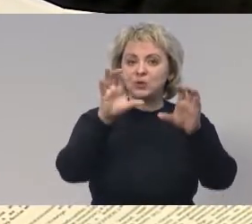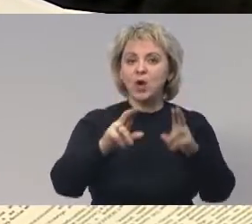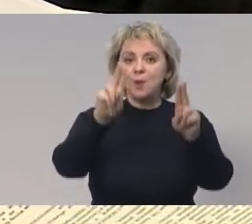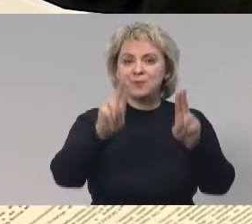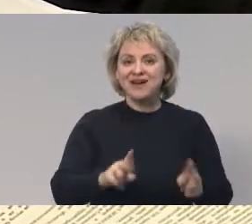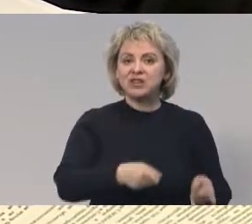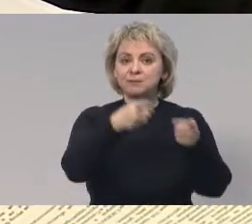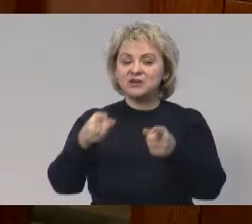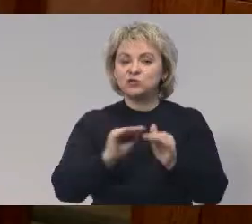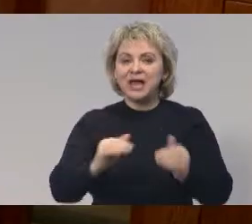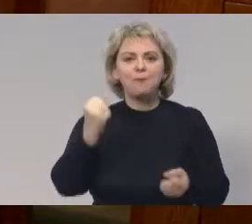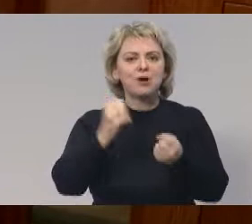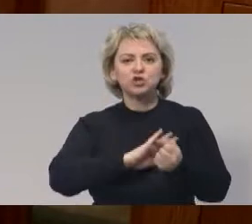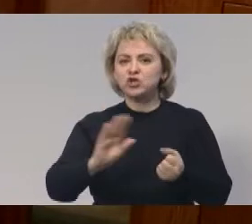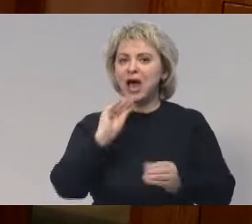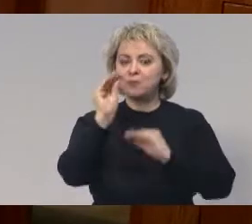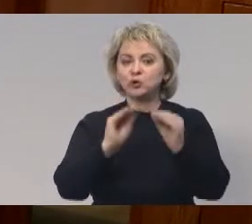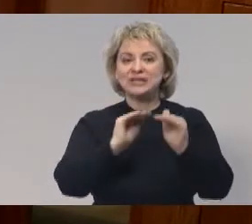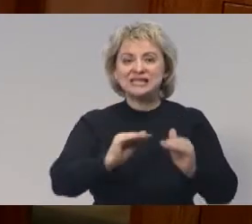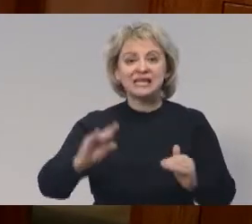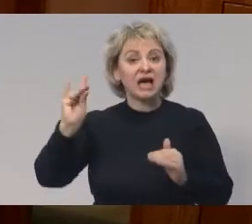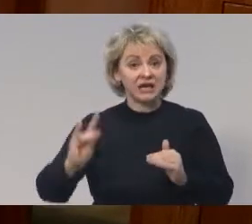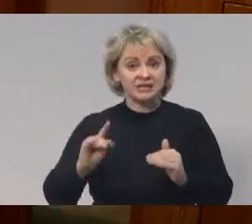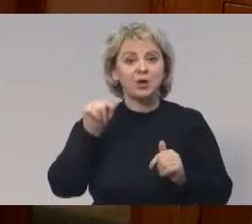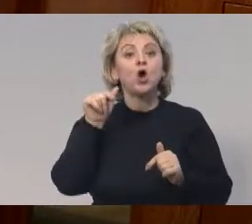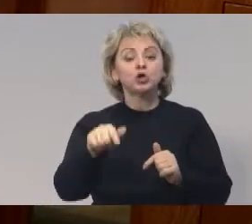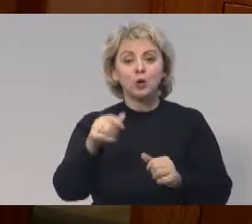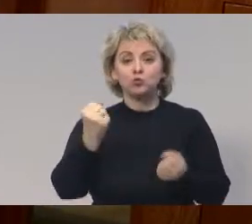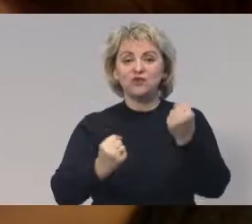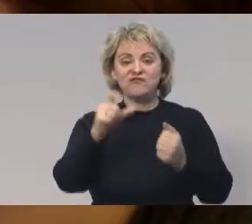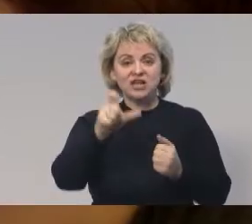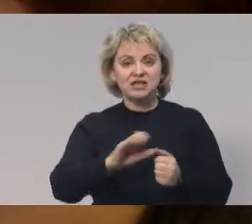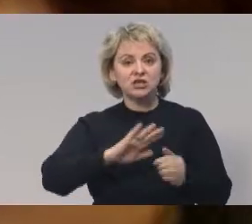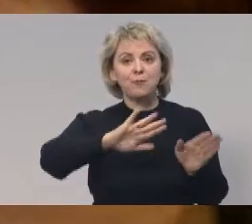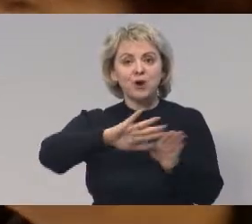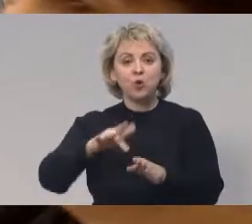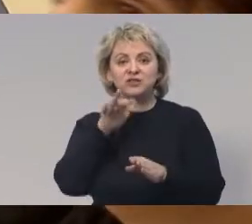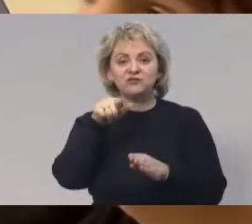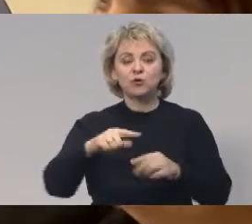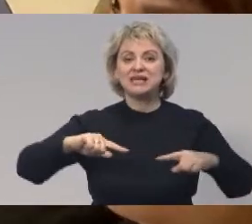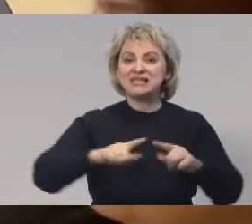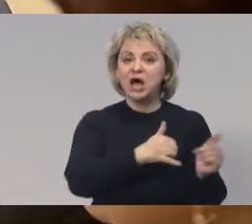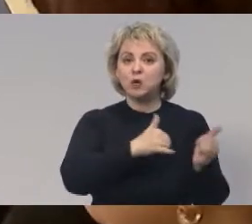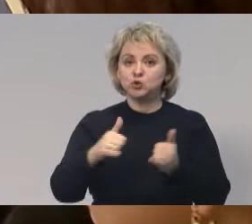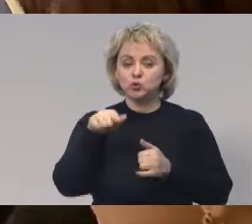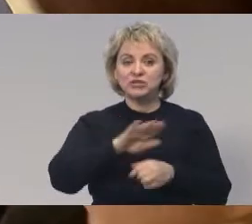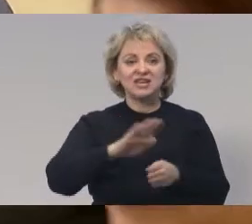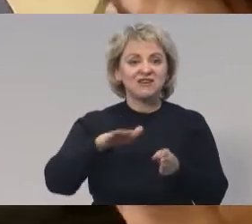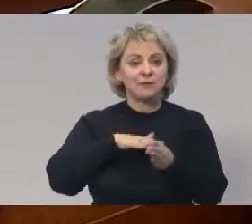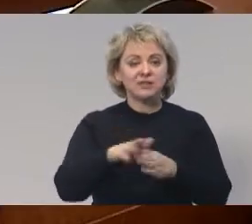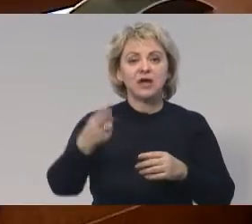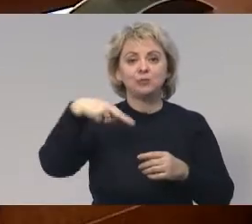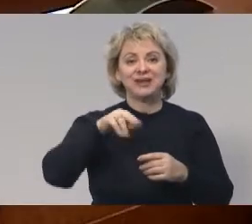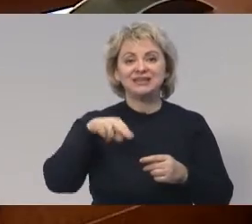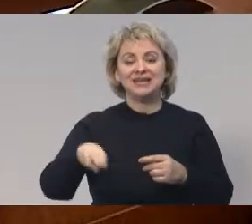правила перевозки детей. Машины не оборудованы детскими креслами. К тому же водители не проходят вовремя техобслуживание и не соблюдают